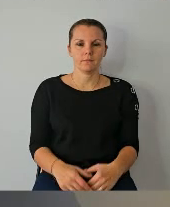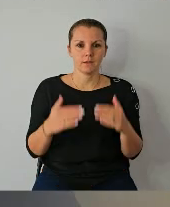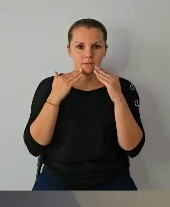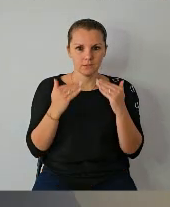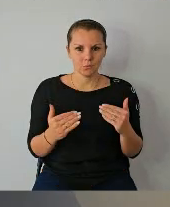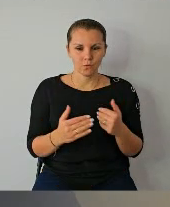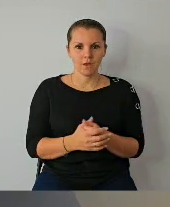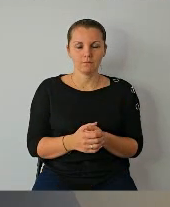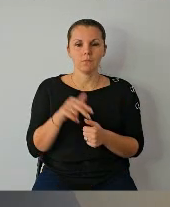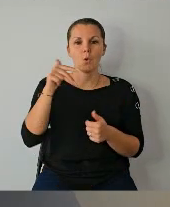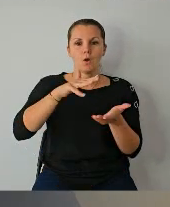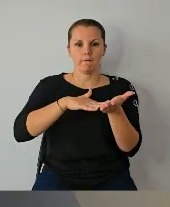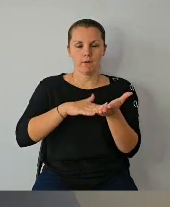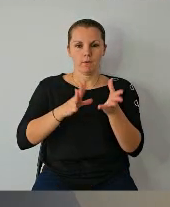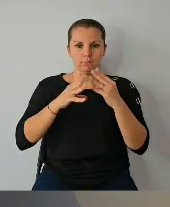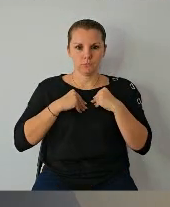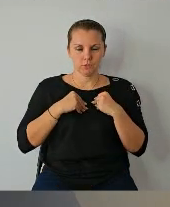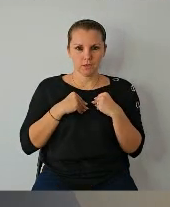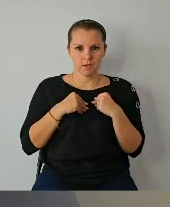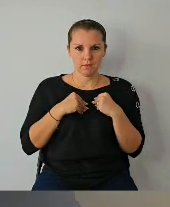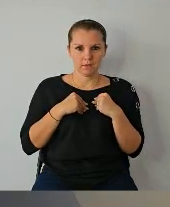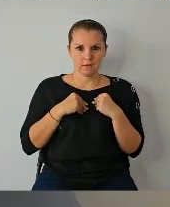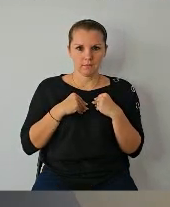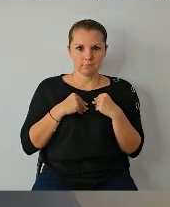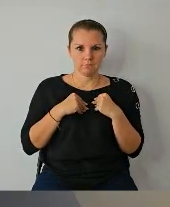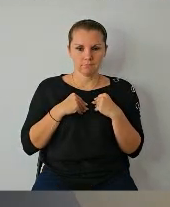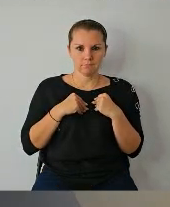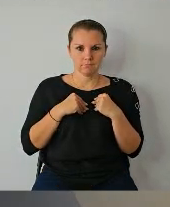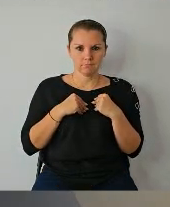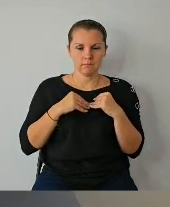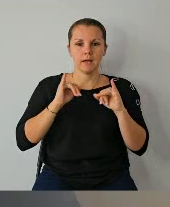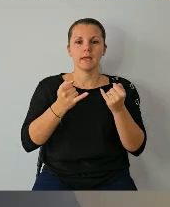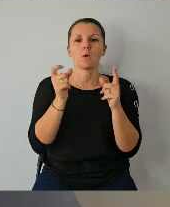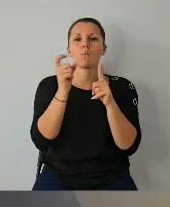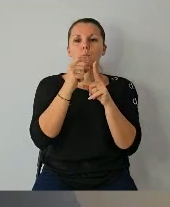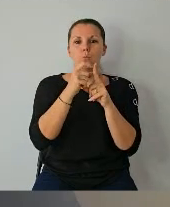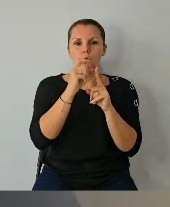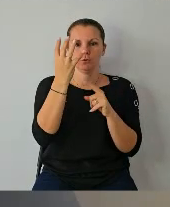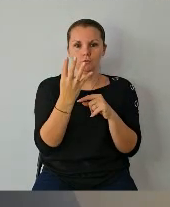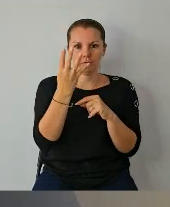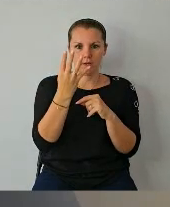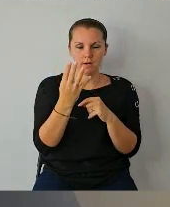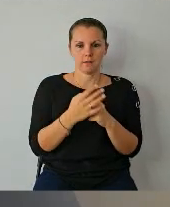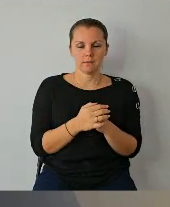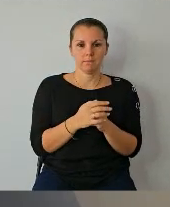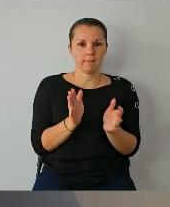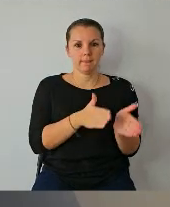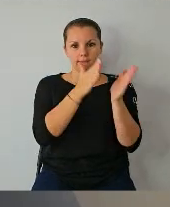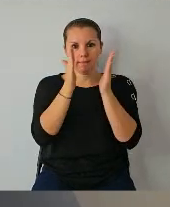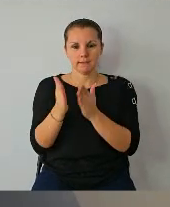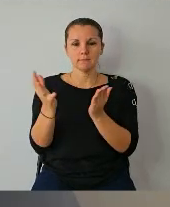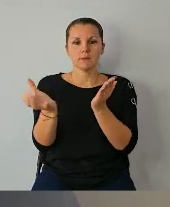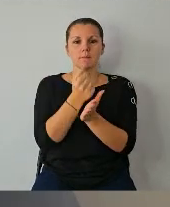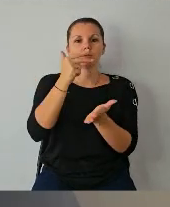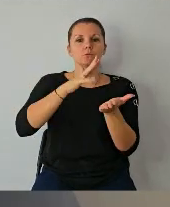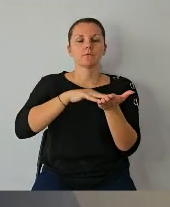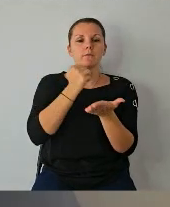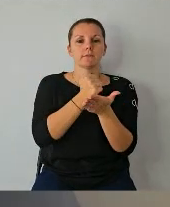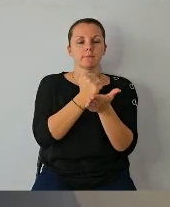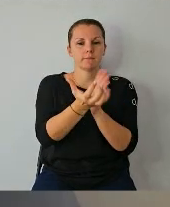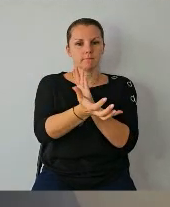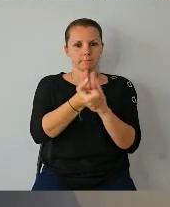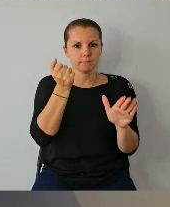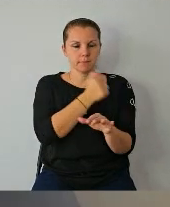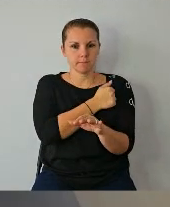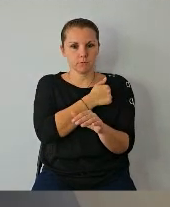Dziękuję. Uchwała została przyjęta jako punkt czwarty. Następna uchwała. Podjęcie uchwały w sprawie